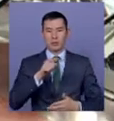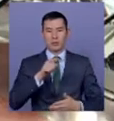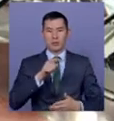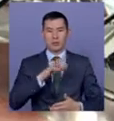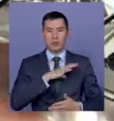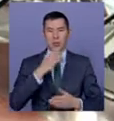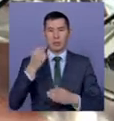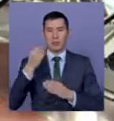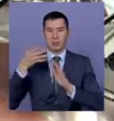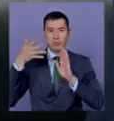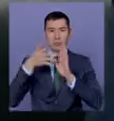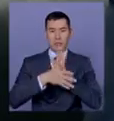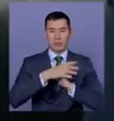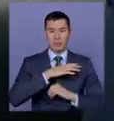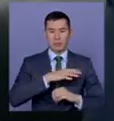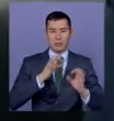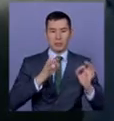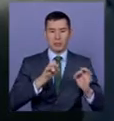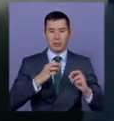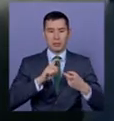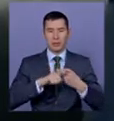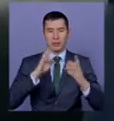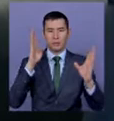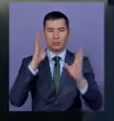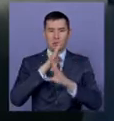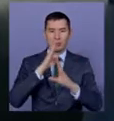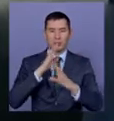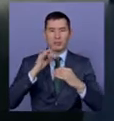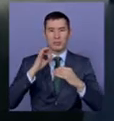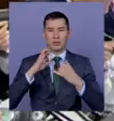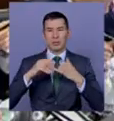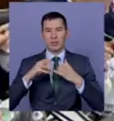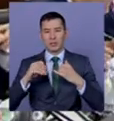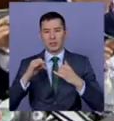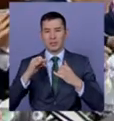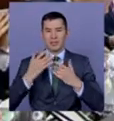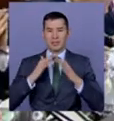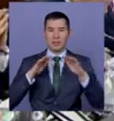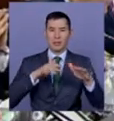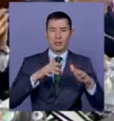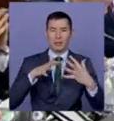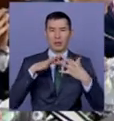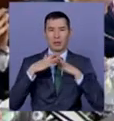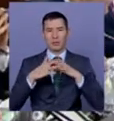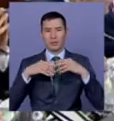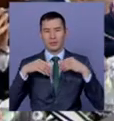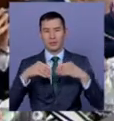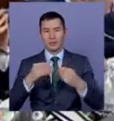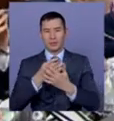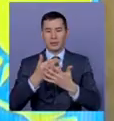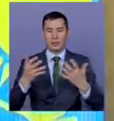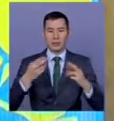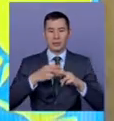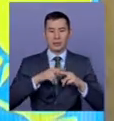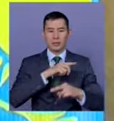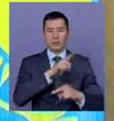ақшаны игермеген ведомстволар көшін экология, геология және табиғи ресурстар, ауыл шаруашылығы, ішкі істер министрліктері бастап